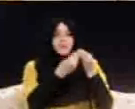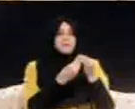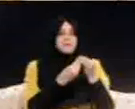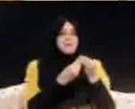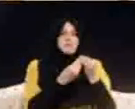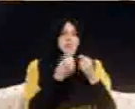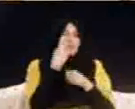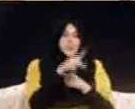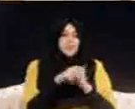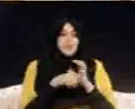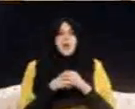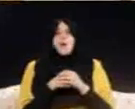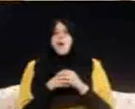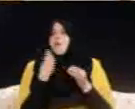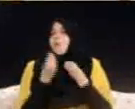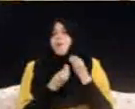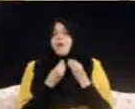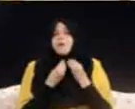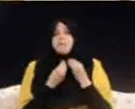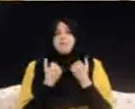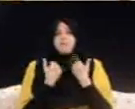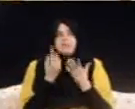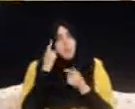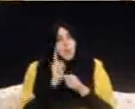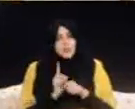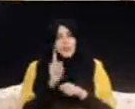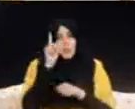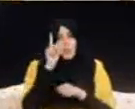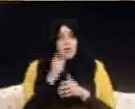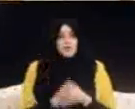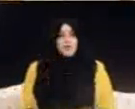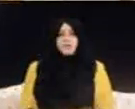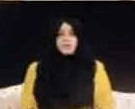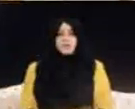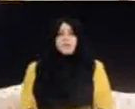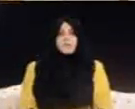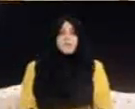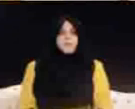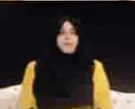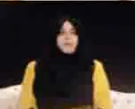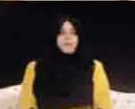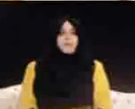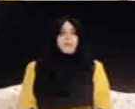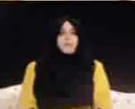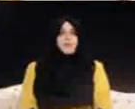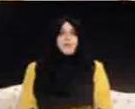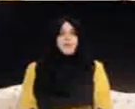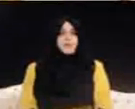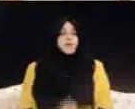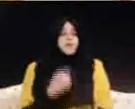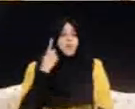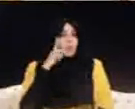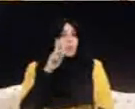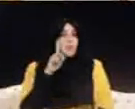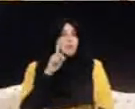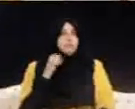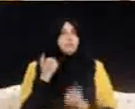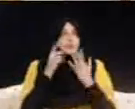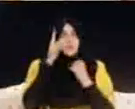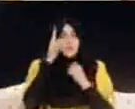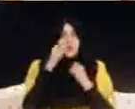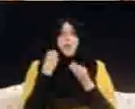كالوقف مثلا، او يعني الوقف لوجه الله تعالى لمصلحه من مصالح الامه، او عن